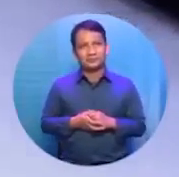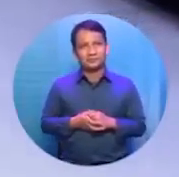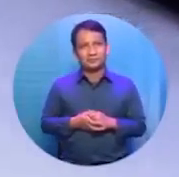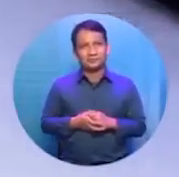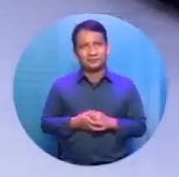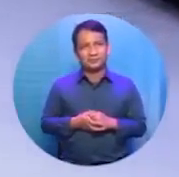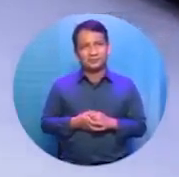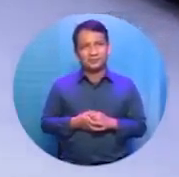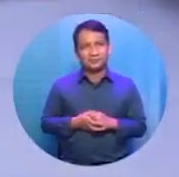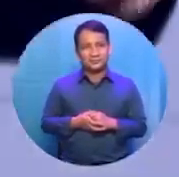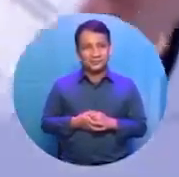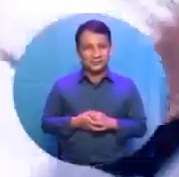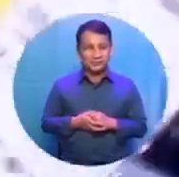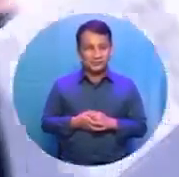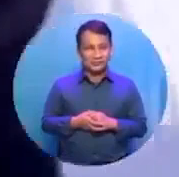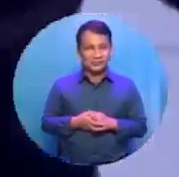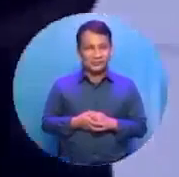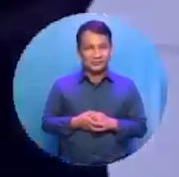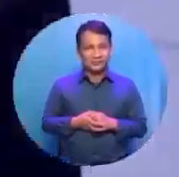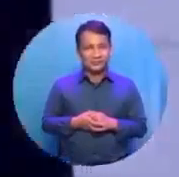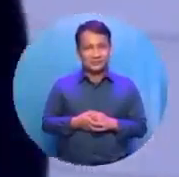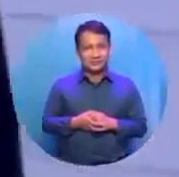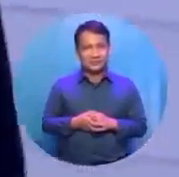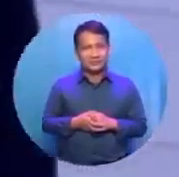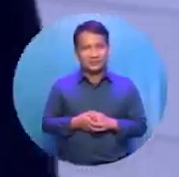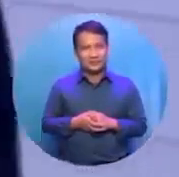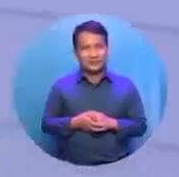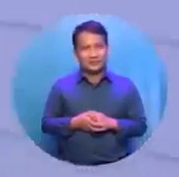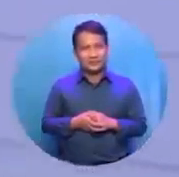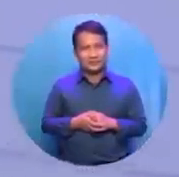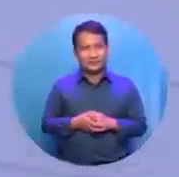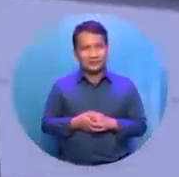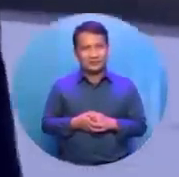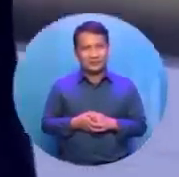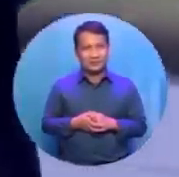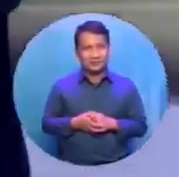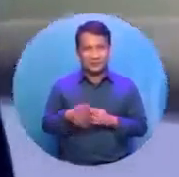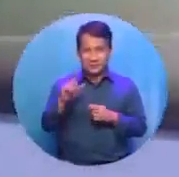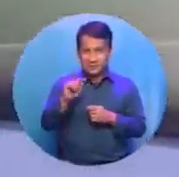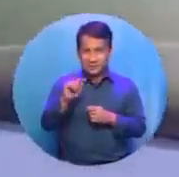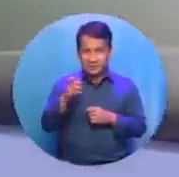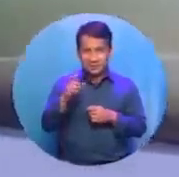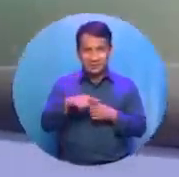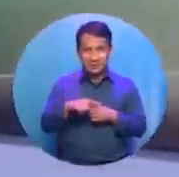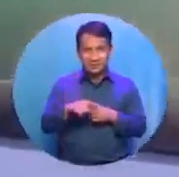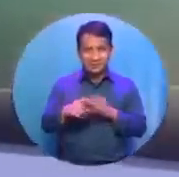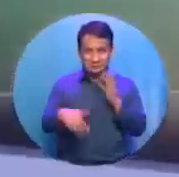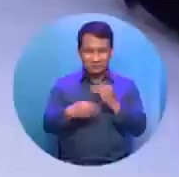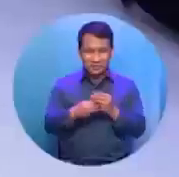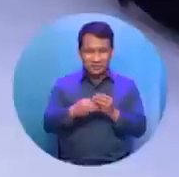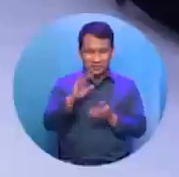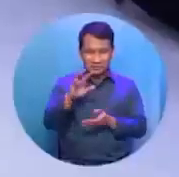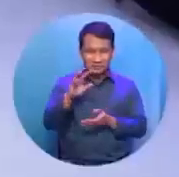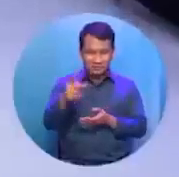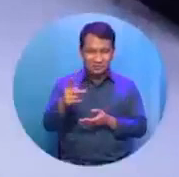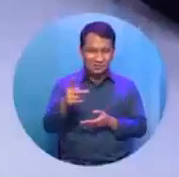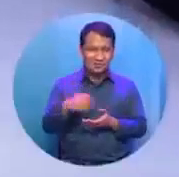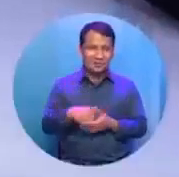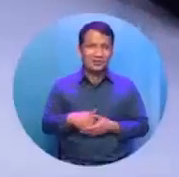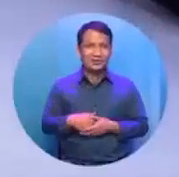Hello, Queenie. Where are you? TNT is coming your way. Plus